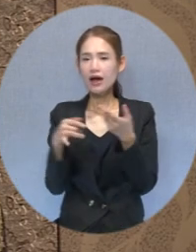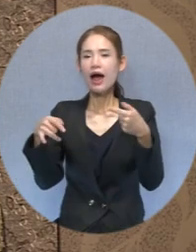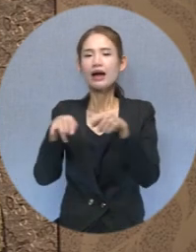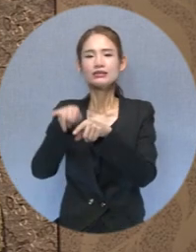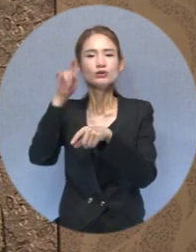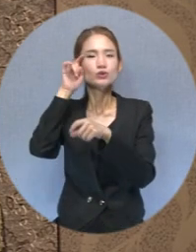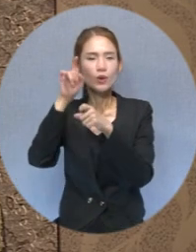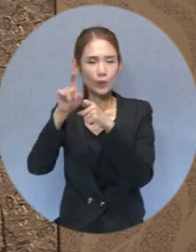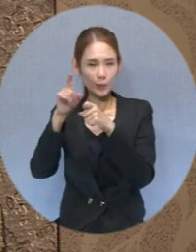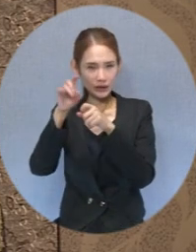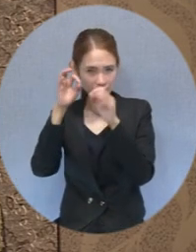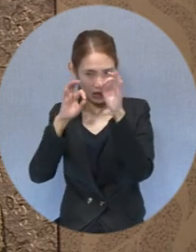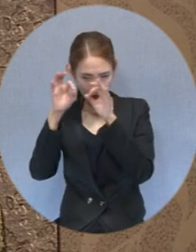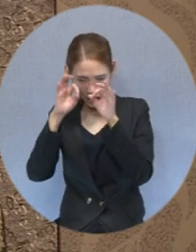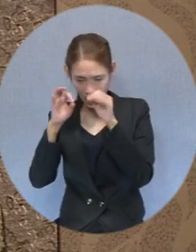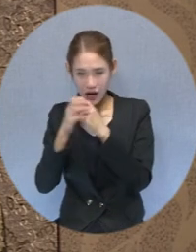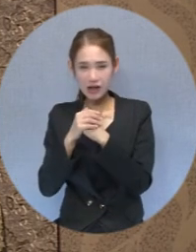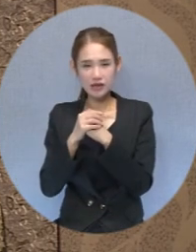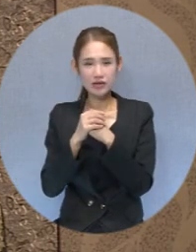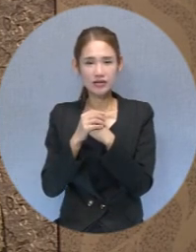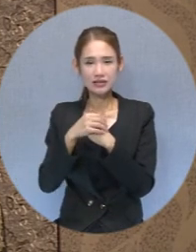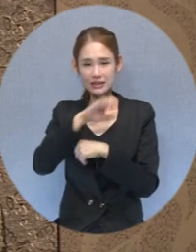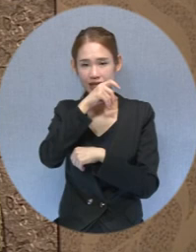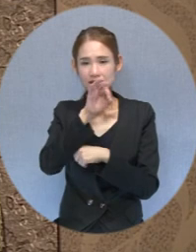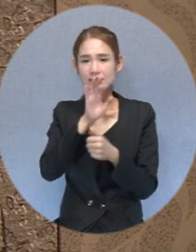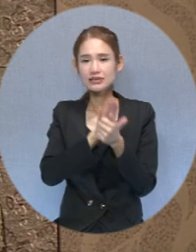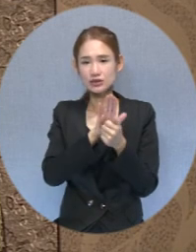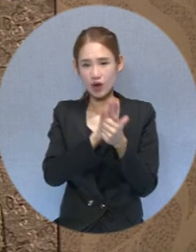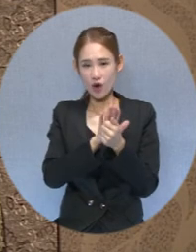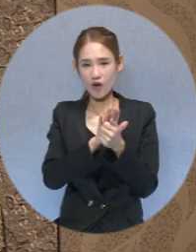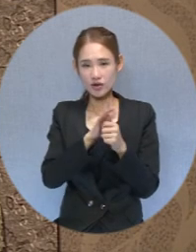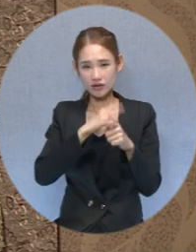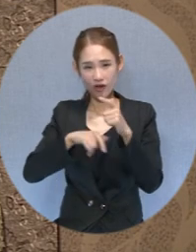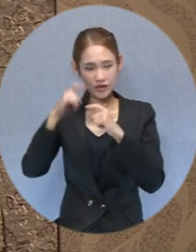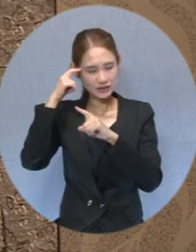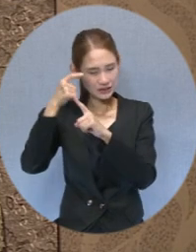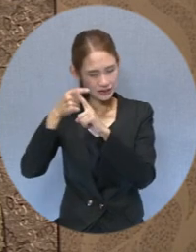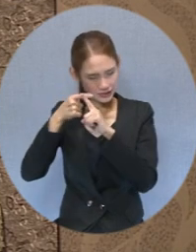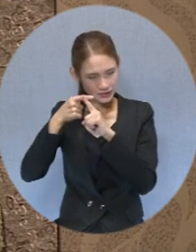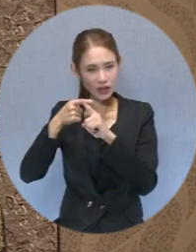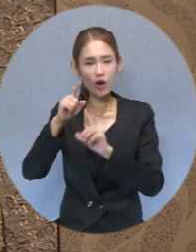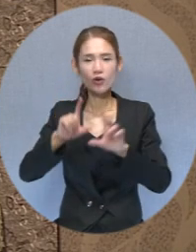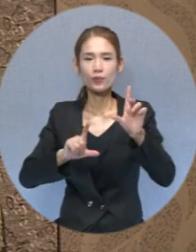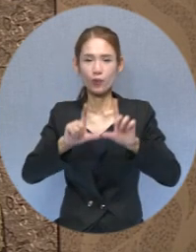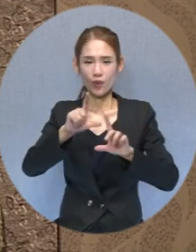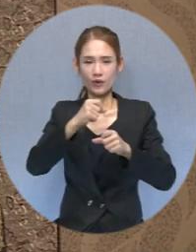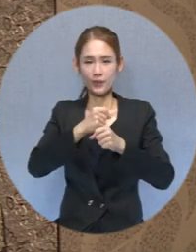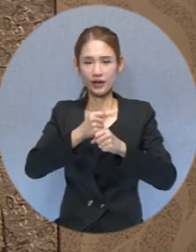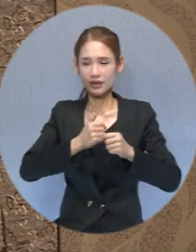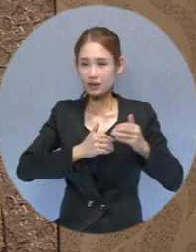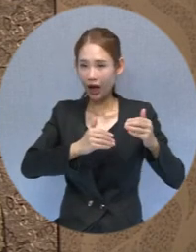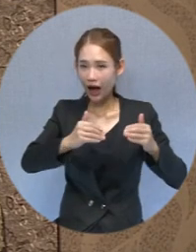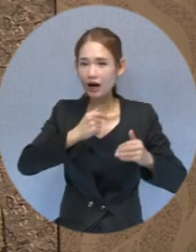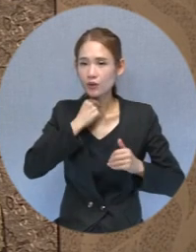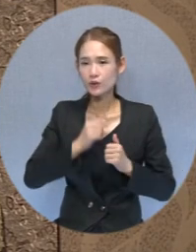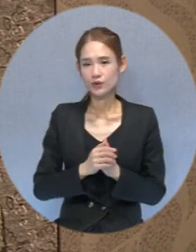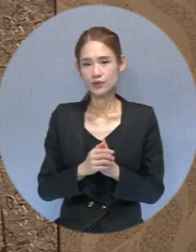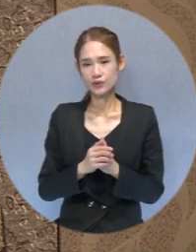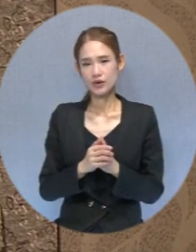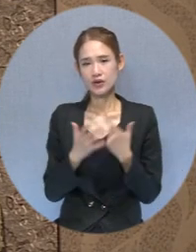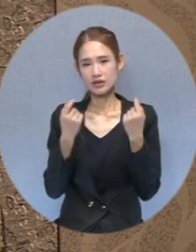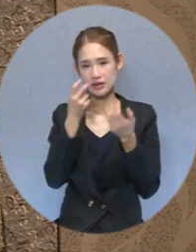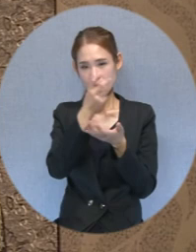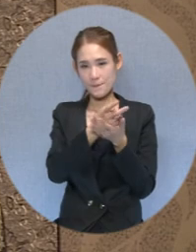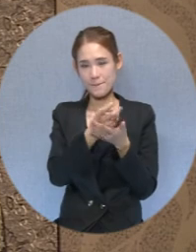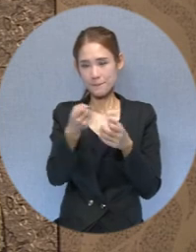하고 찾아가고 그 조례를 통해서 예산 지원을 통해서 긍정적인 모습으로 만들어 나가고 싶고 또 그런